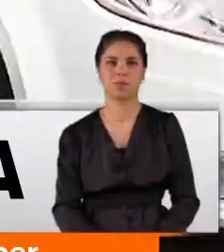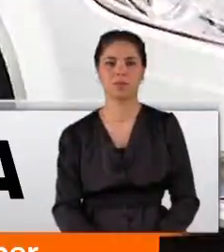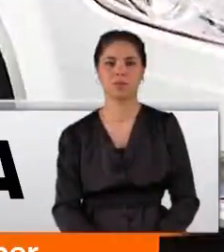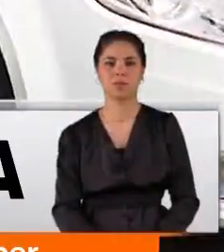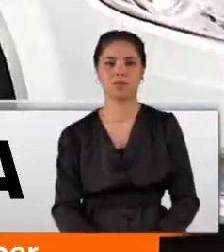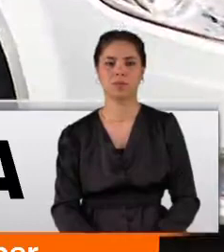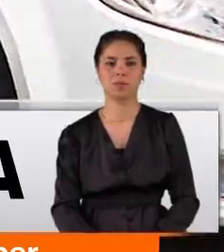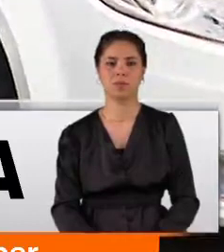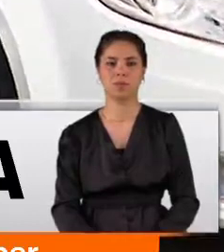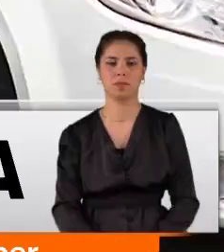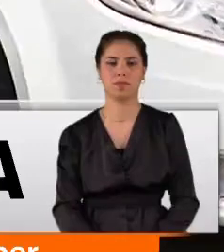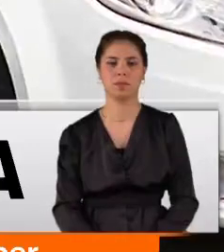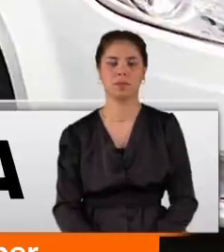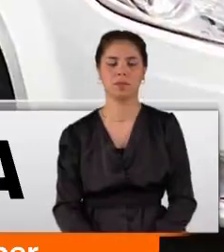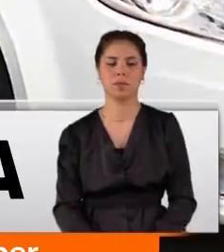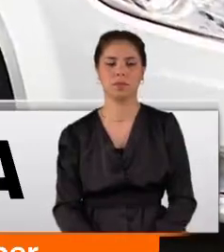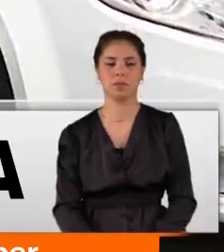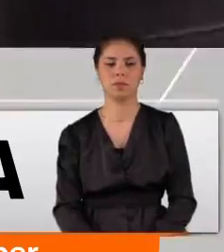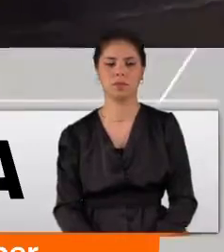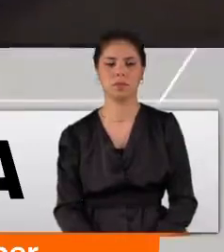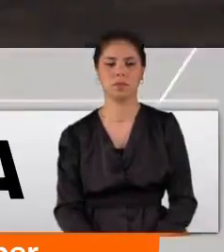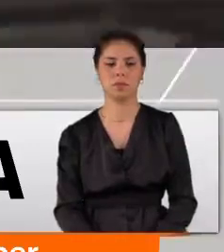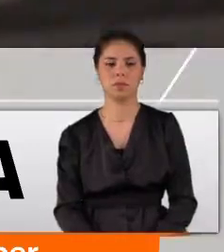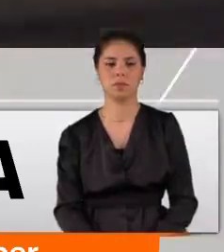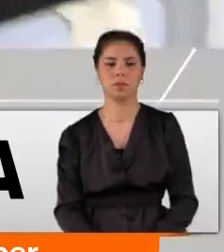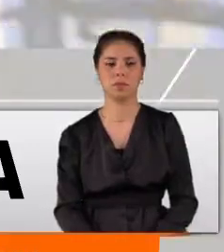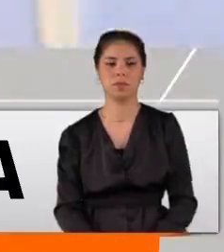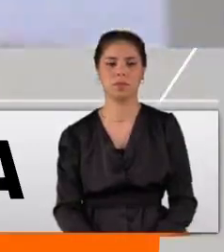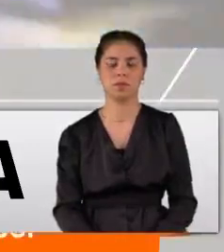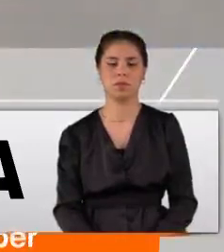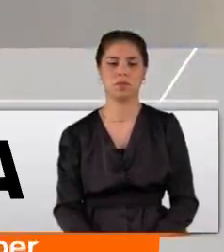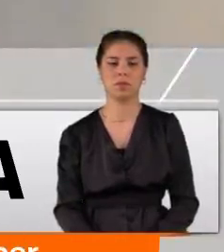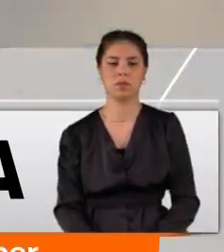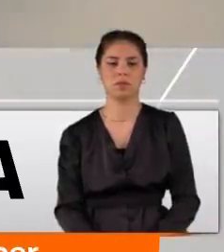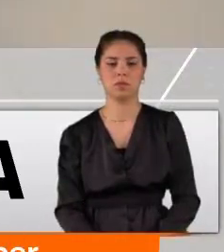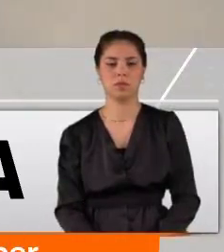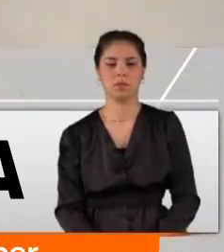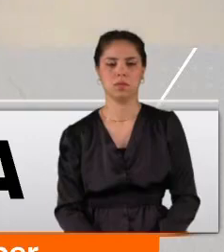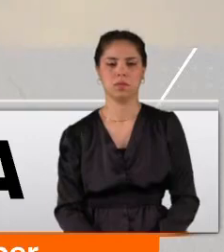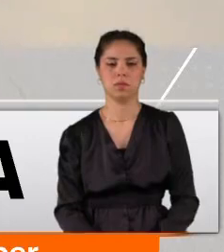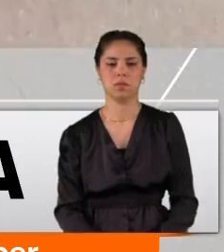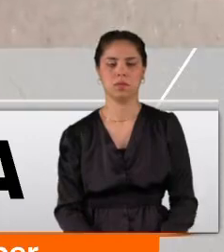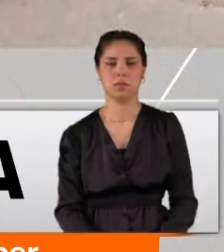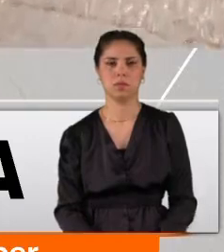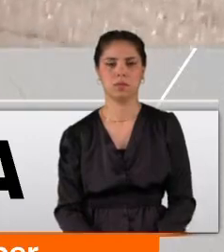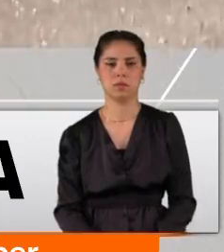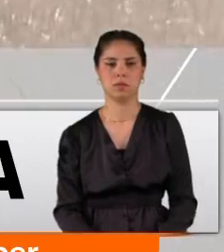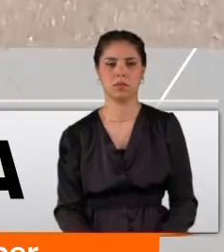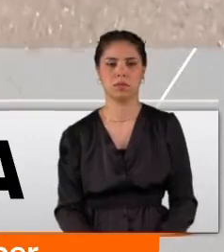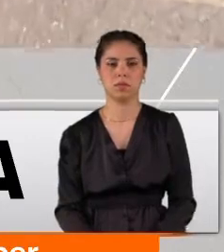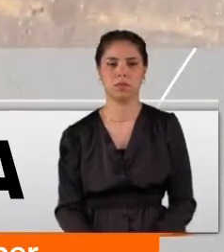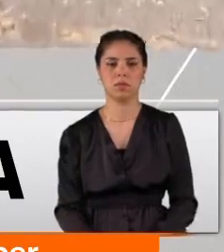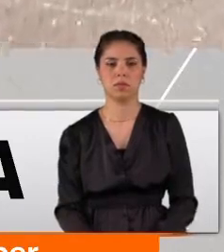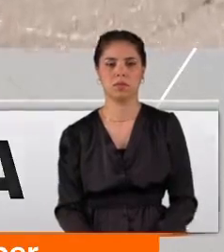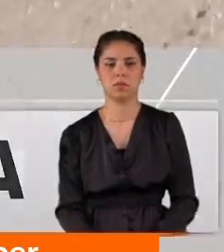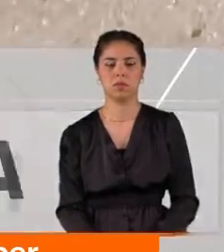O aracın kilometresini yasa gereği orada yüksek kilometre gösterdik. Aracımız hiç kullanılmamış, poşetleri üzerinde sıfır kilometre. Araç